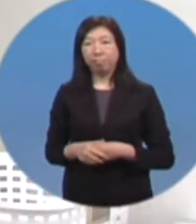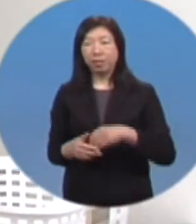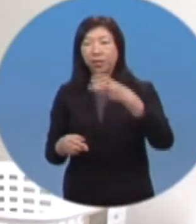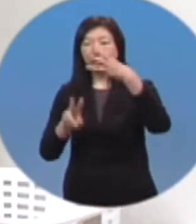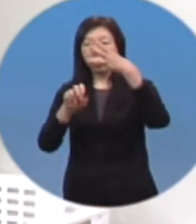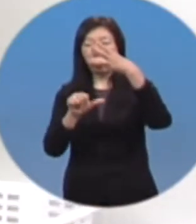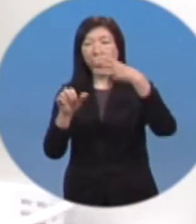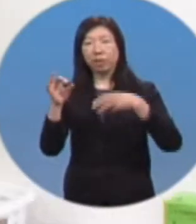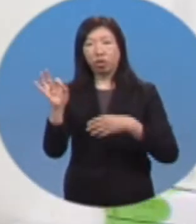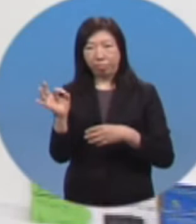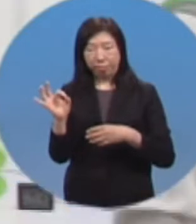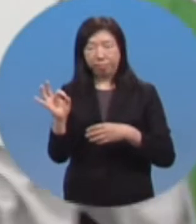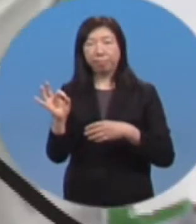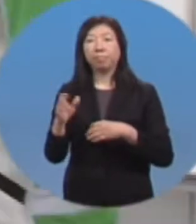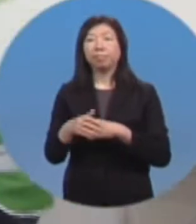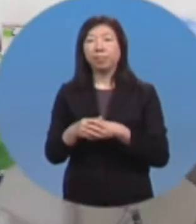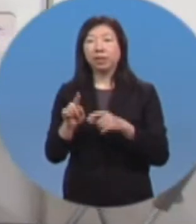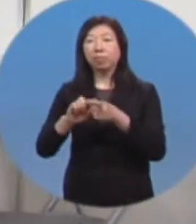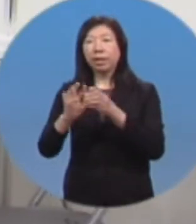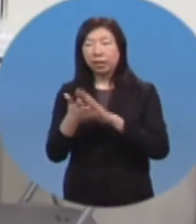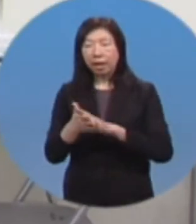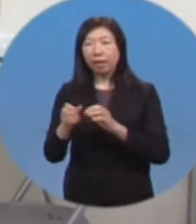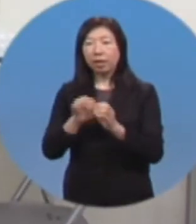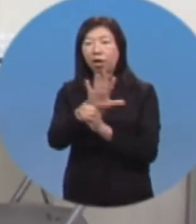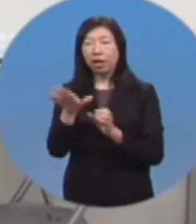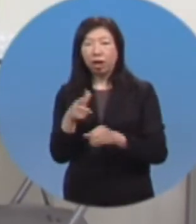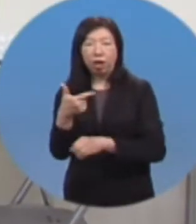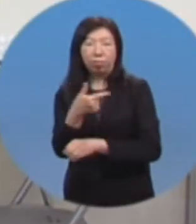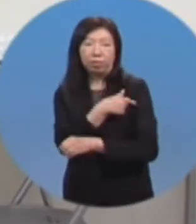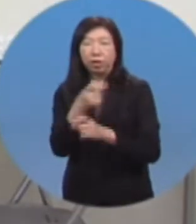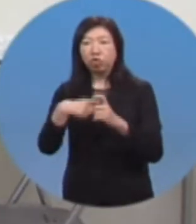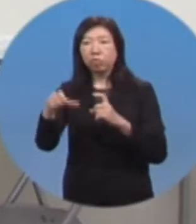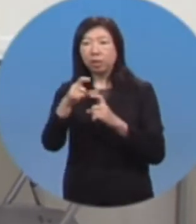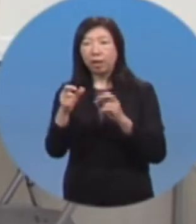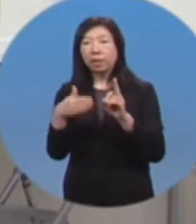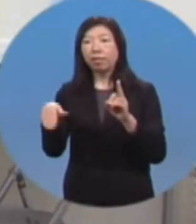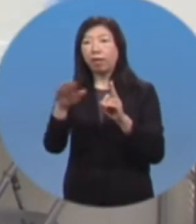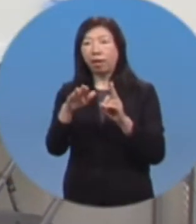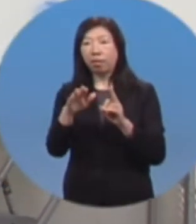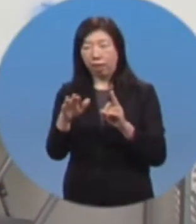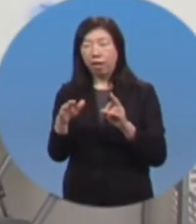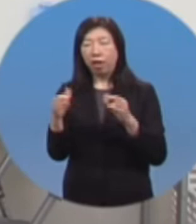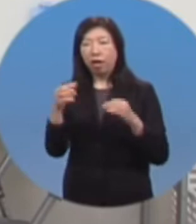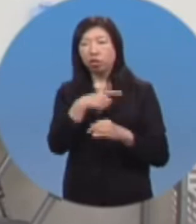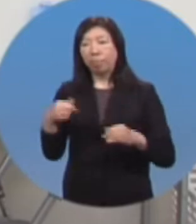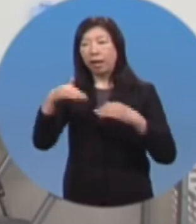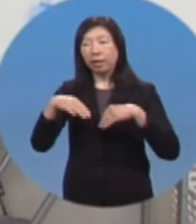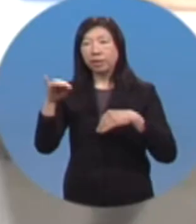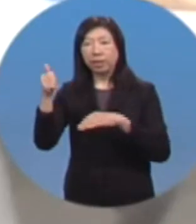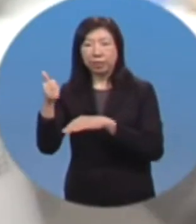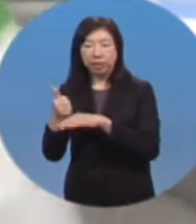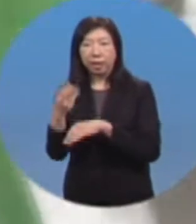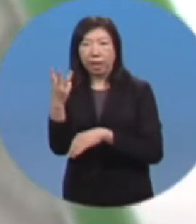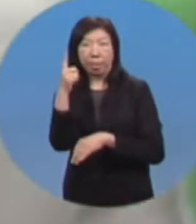3月25日金曜日、千葉県新型コロナワクチン追加接種センターで熊谷知事が3回目のワクチン